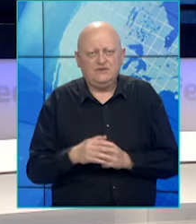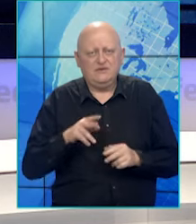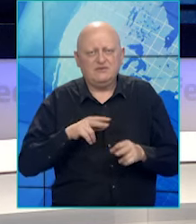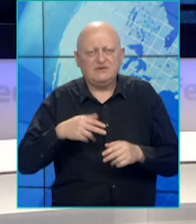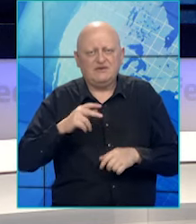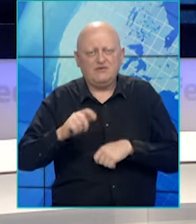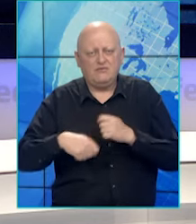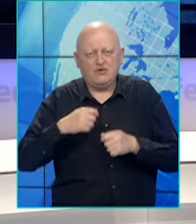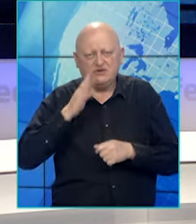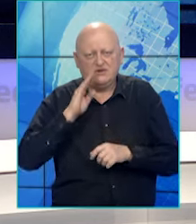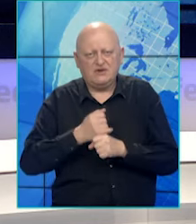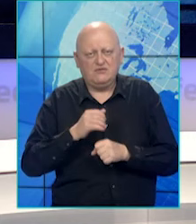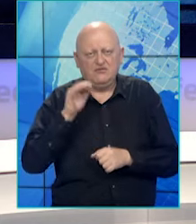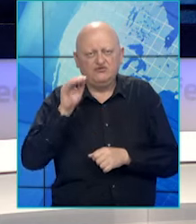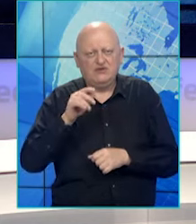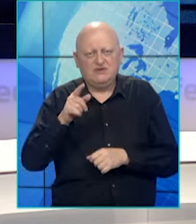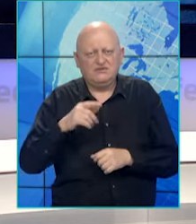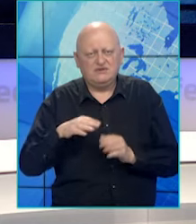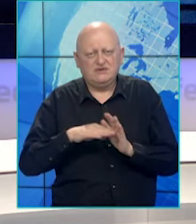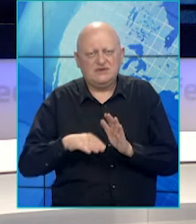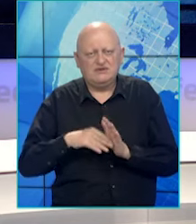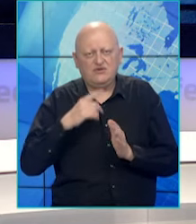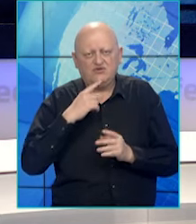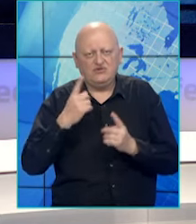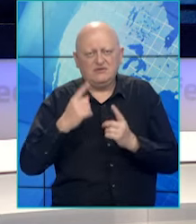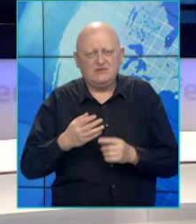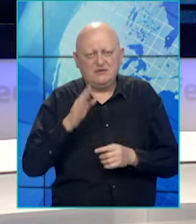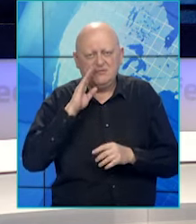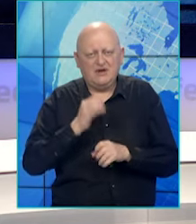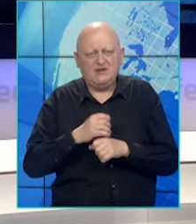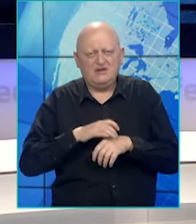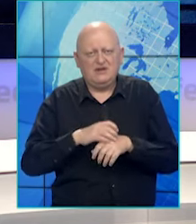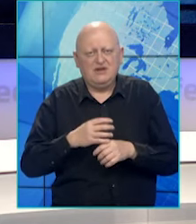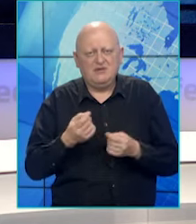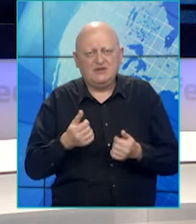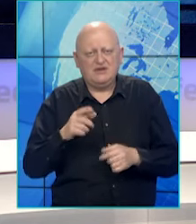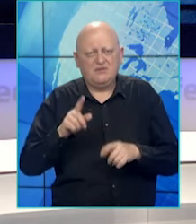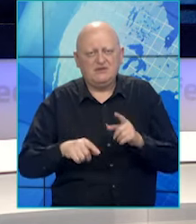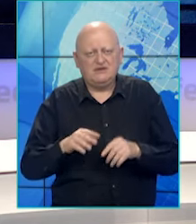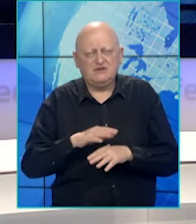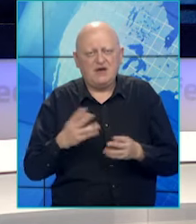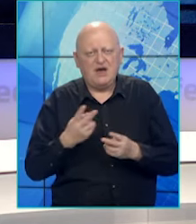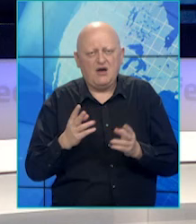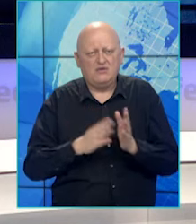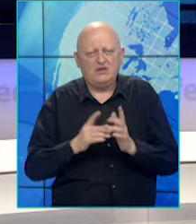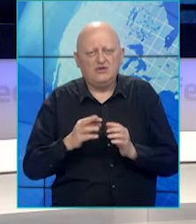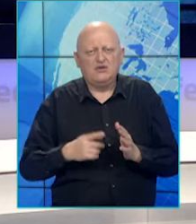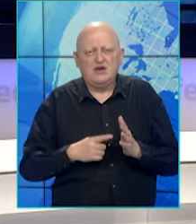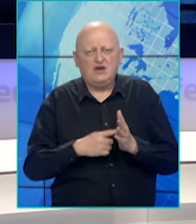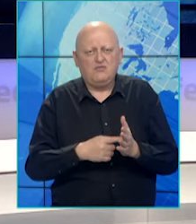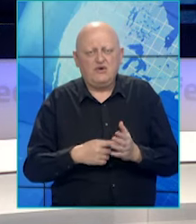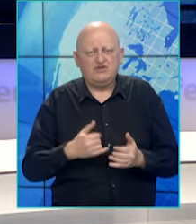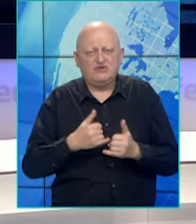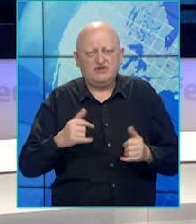Ministar vanjskih poslova Bosne i Hercegovine poručio je i da su zadaci koji su stavljeni pred BH lidere prilika da pojedinci poput Milorada